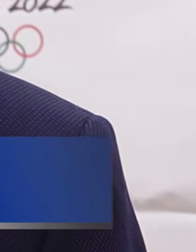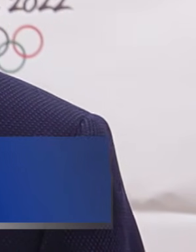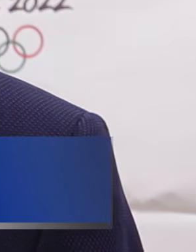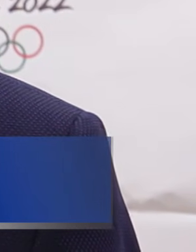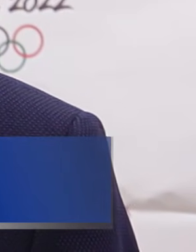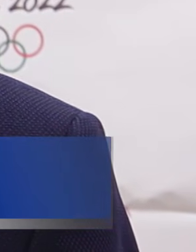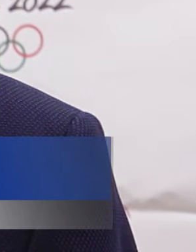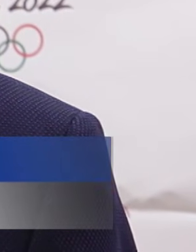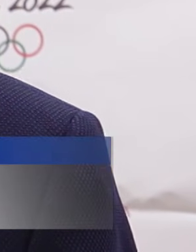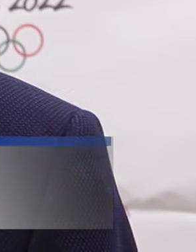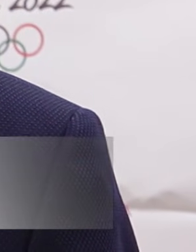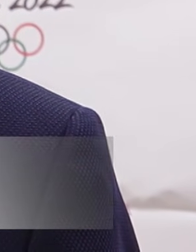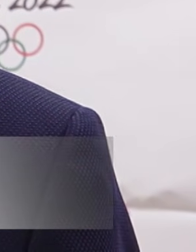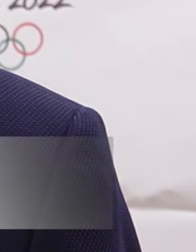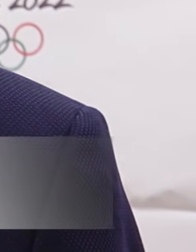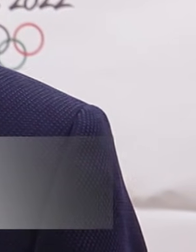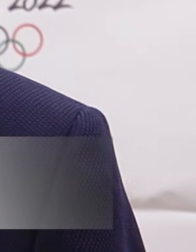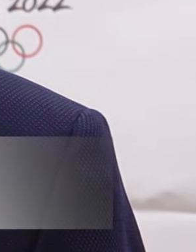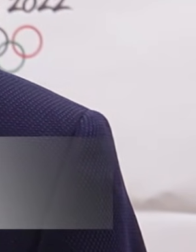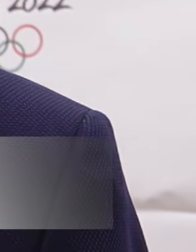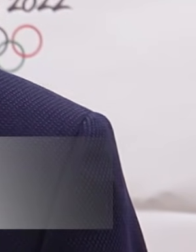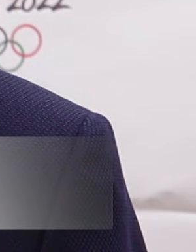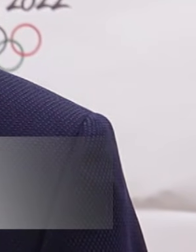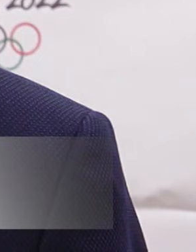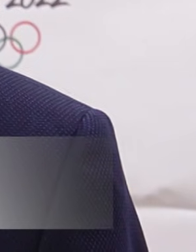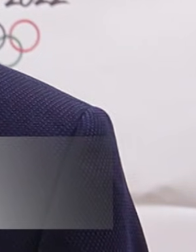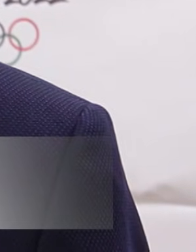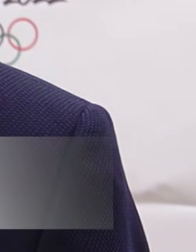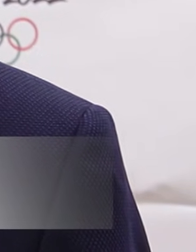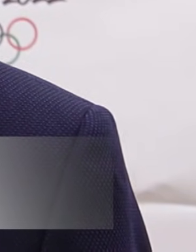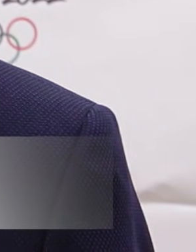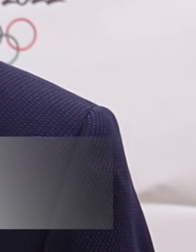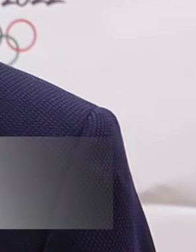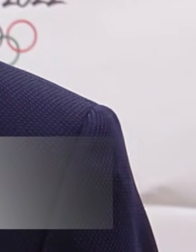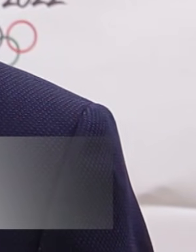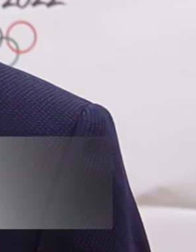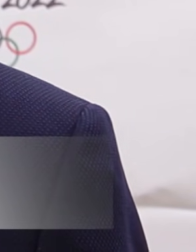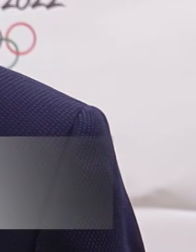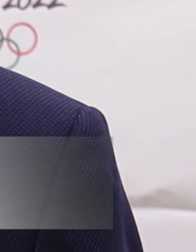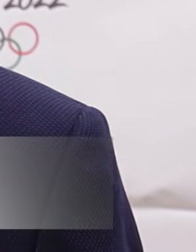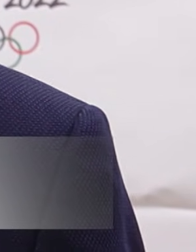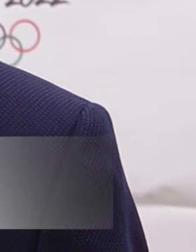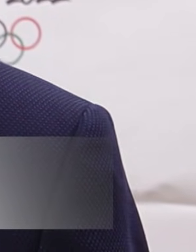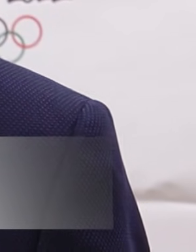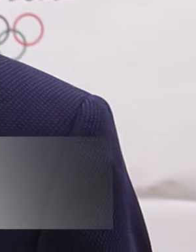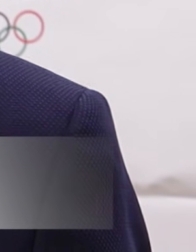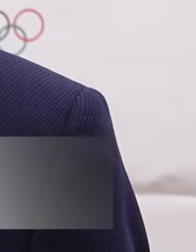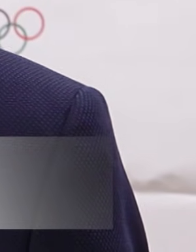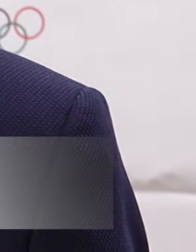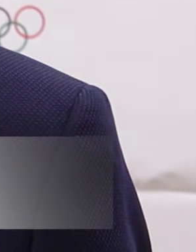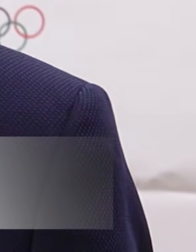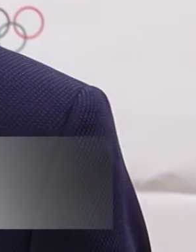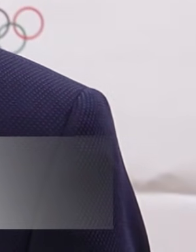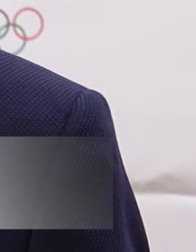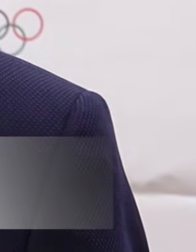лугаа, залуу хүмүүс лүү, мөн нийгэм лүүгээ чиглэх энэ чиглэлээр бол нэлээд үйл ажиллагаа явуулах зайлшгүй шаардлагатай. Нөгөө төгөр олон улсад одоо манай өрсөлдөх